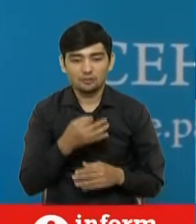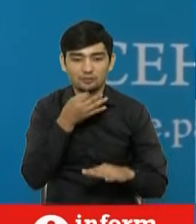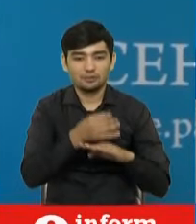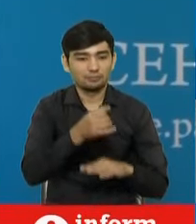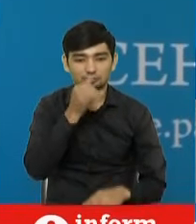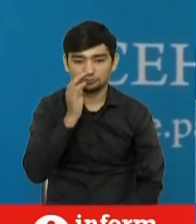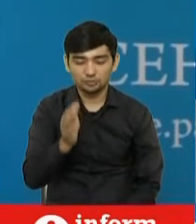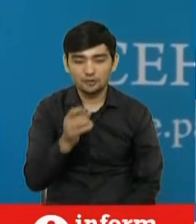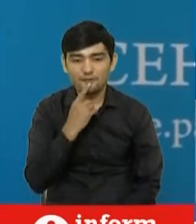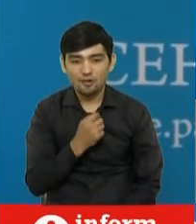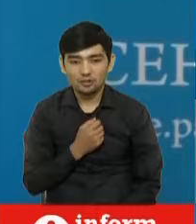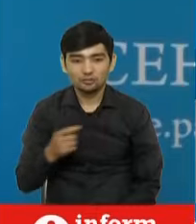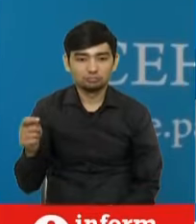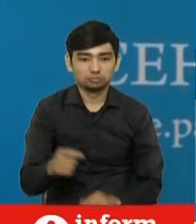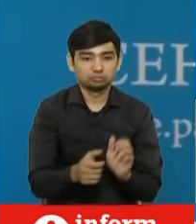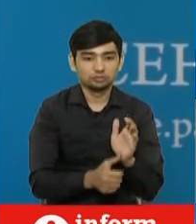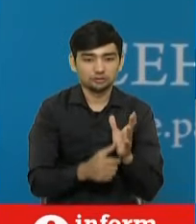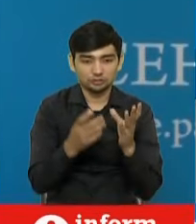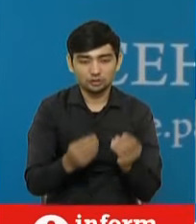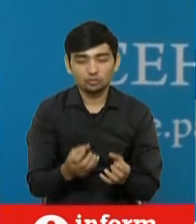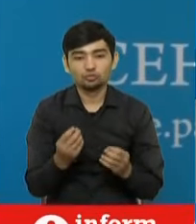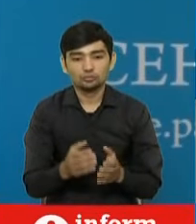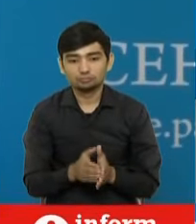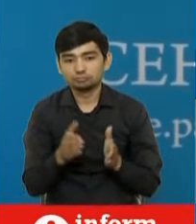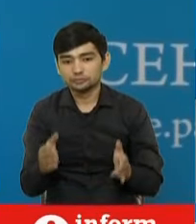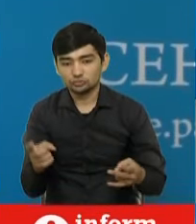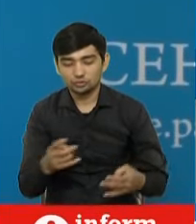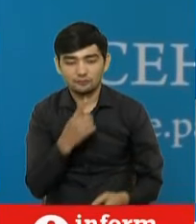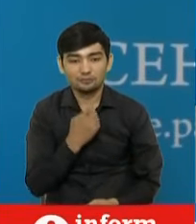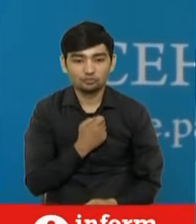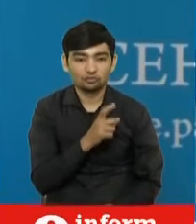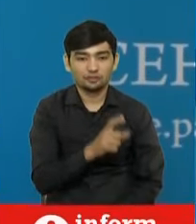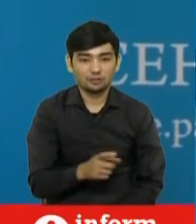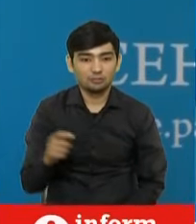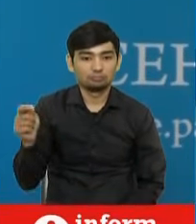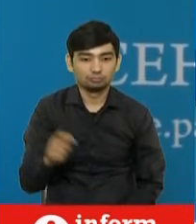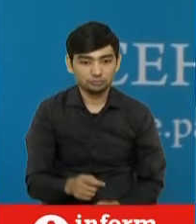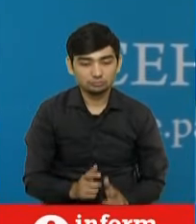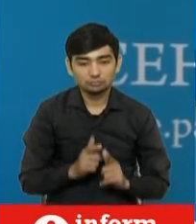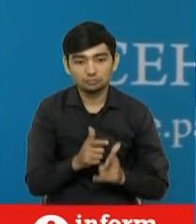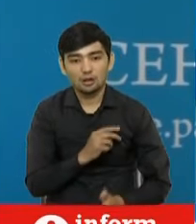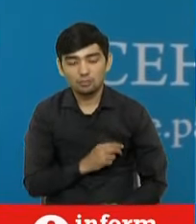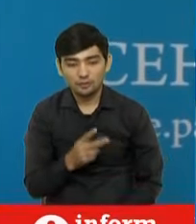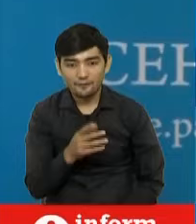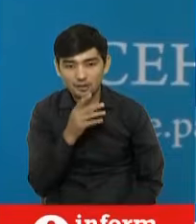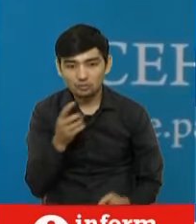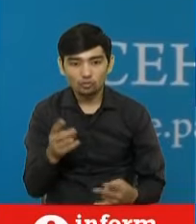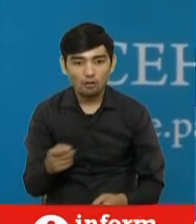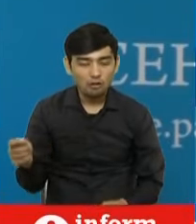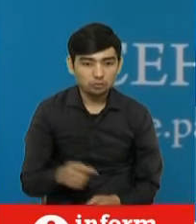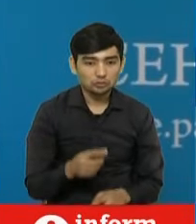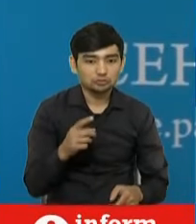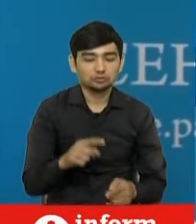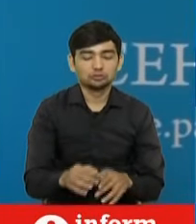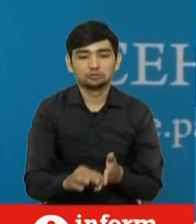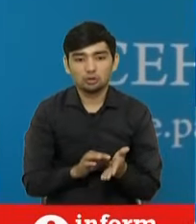Алпыскүн әскерден оралған сарбазға төлем қабілетін қалпына келтіру үшін беріледі. Яғни ол отан алдындағы борышын өтеп келе сала қаржылық